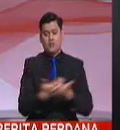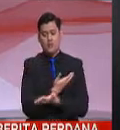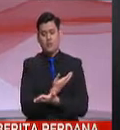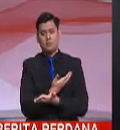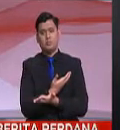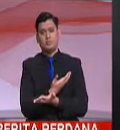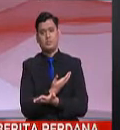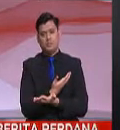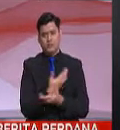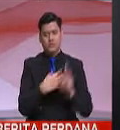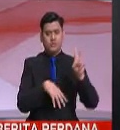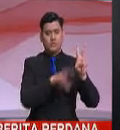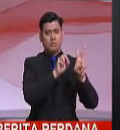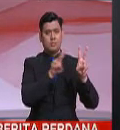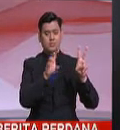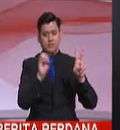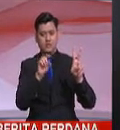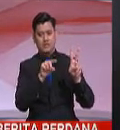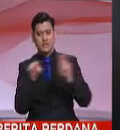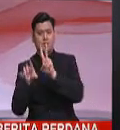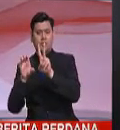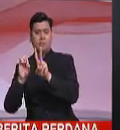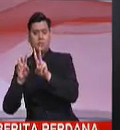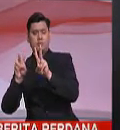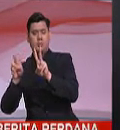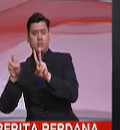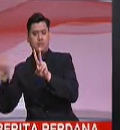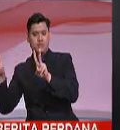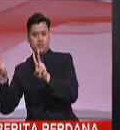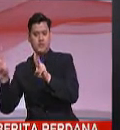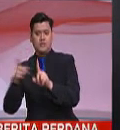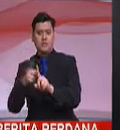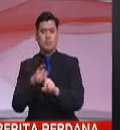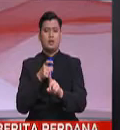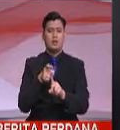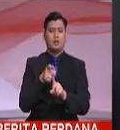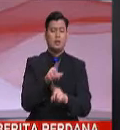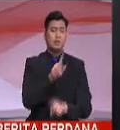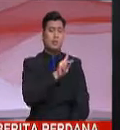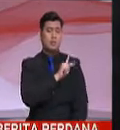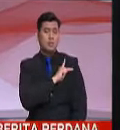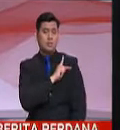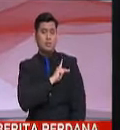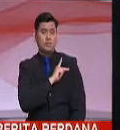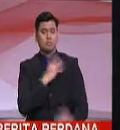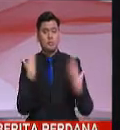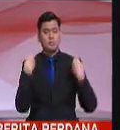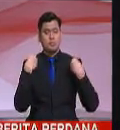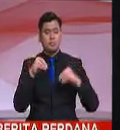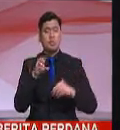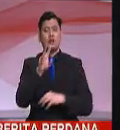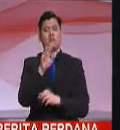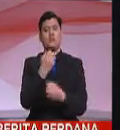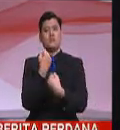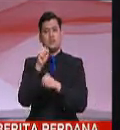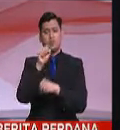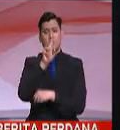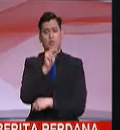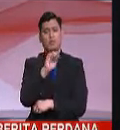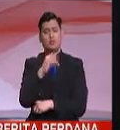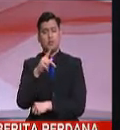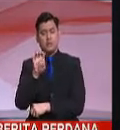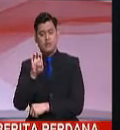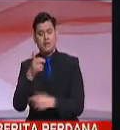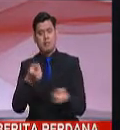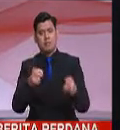edisi 2020-2022 daripada Ketua Pemasaran Sukan Nike Malaysia Ernest Rodriguez di Wisma FAM Kelana